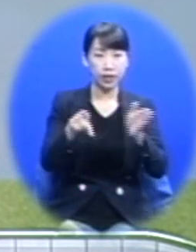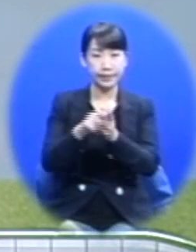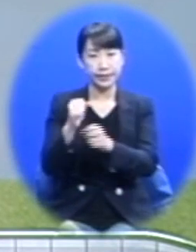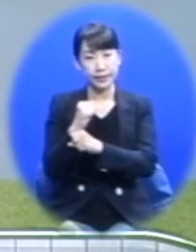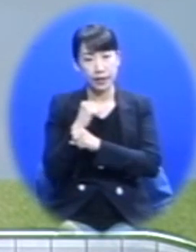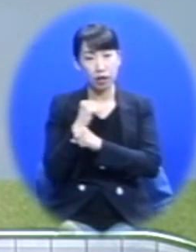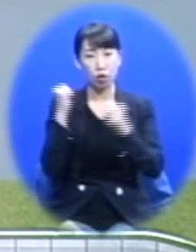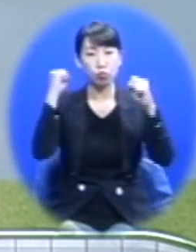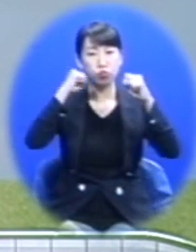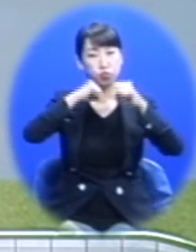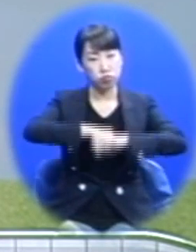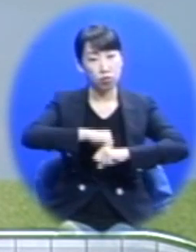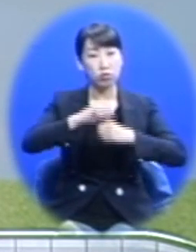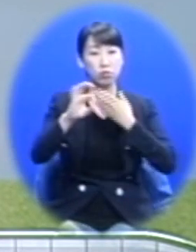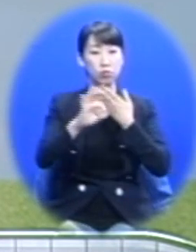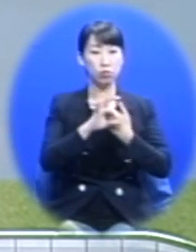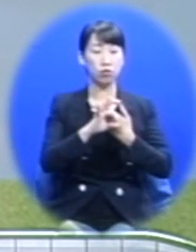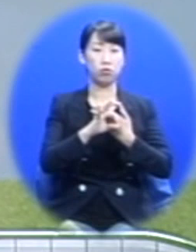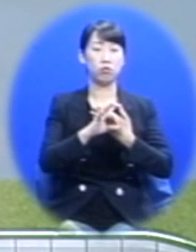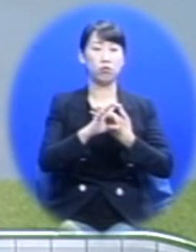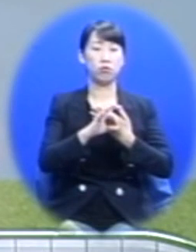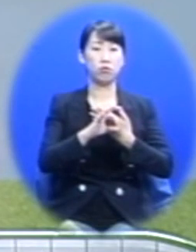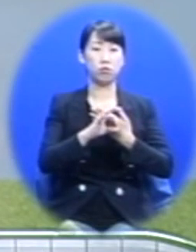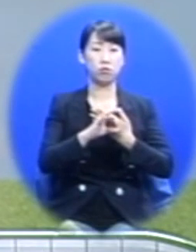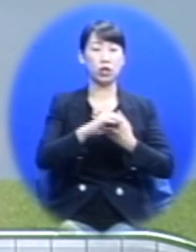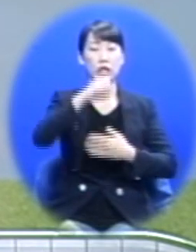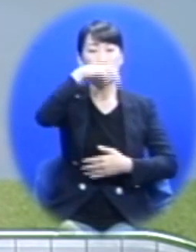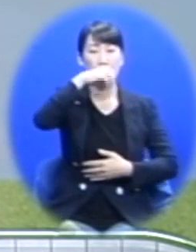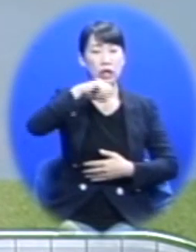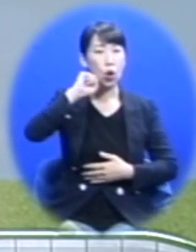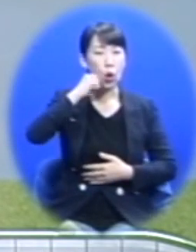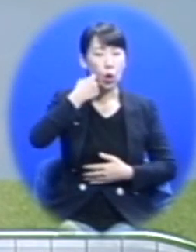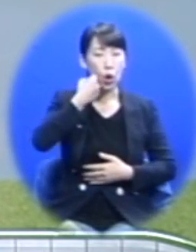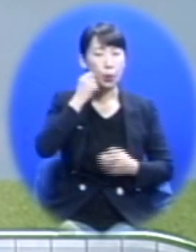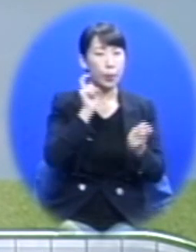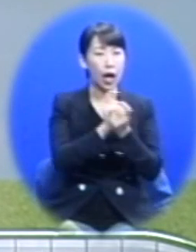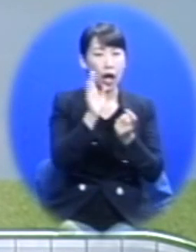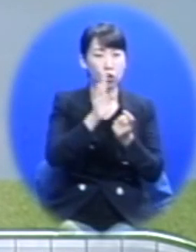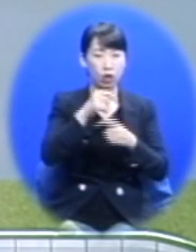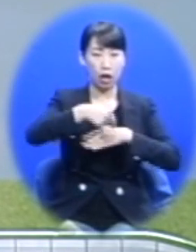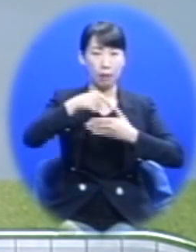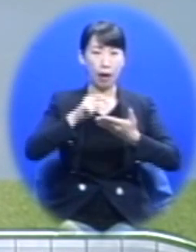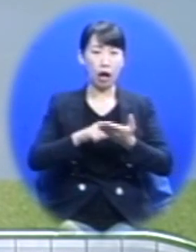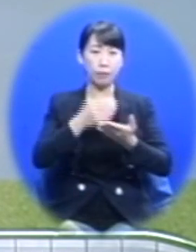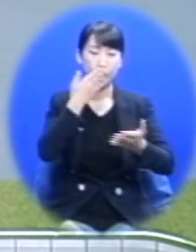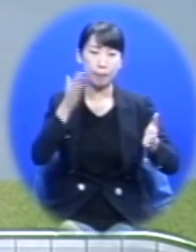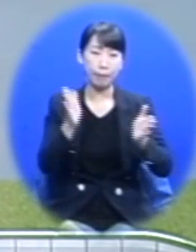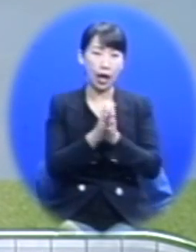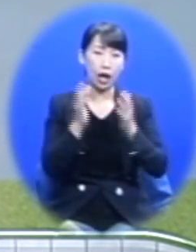때 그는 단순히 그저 어려움만 겪는 게 아니고 마음이 무너져 버리는 거예요.